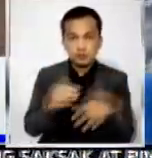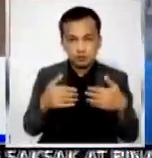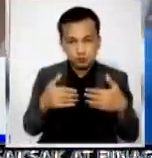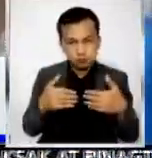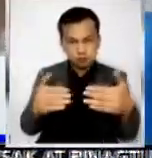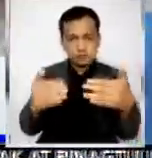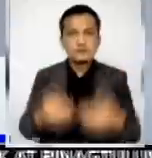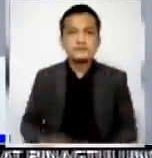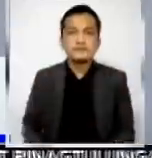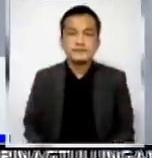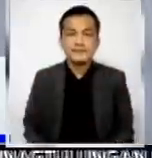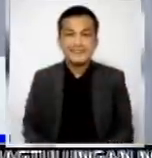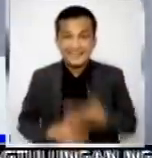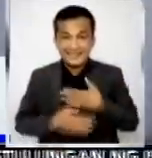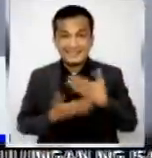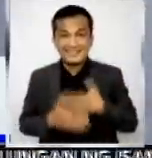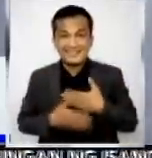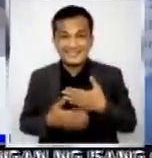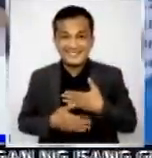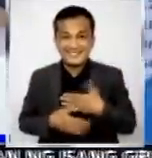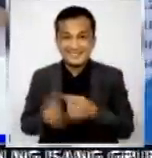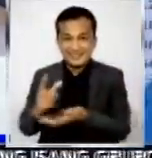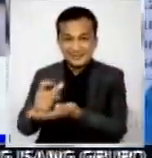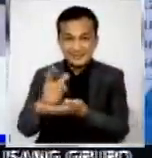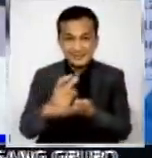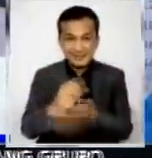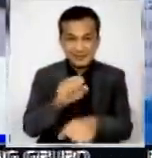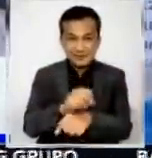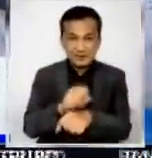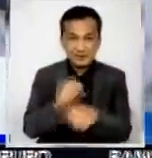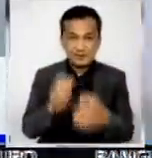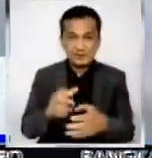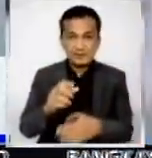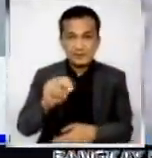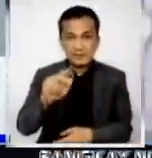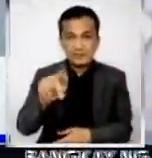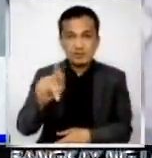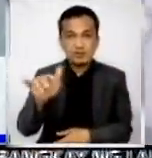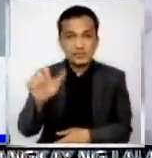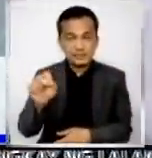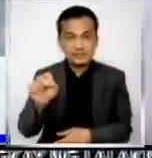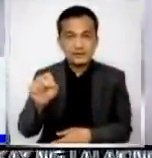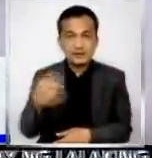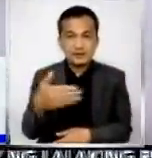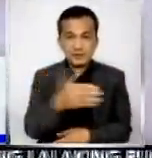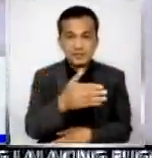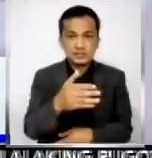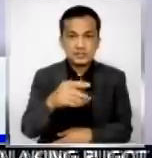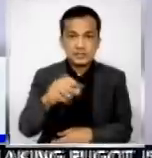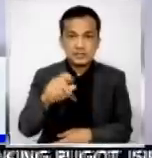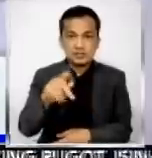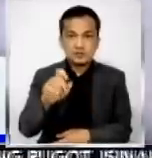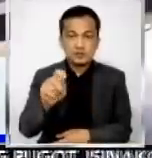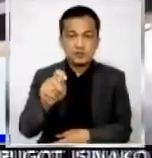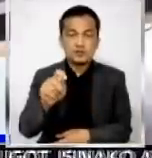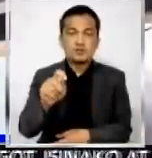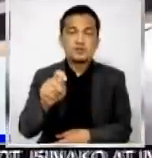ang mga nabakunahang essential workers sa Navotas na naganap sa Navotas Fishport Complex. Mas kampante na